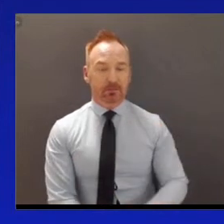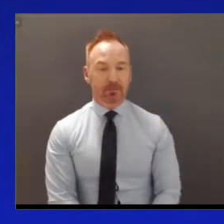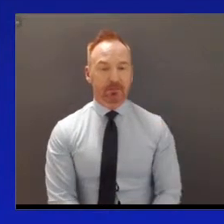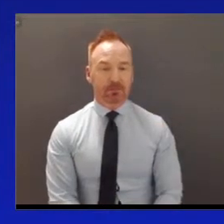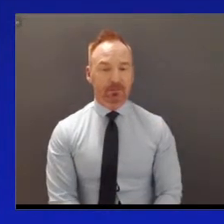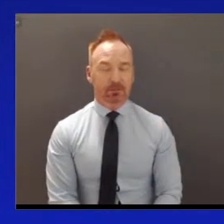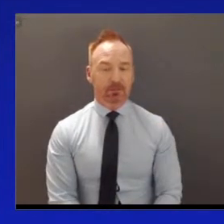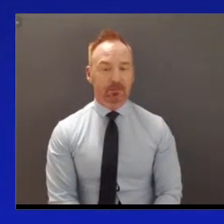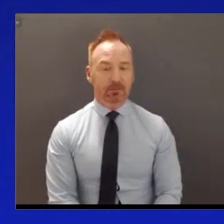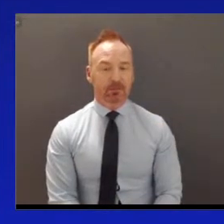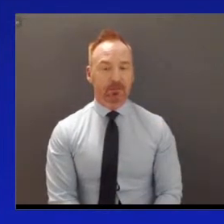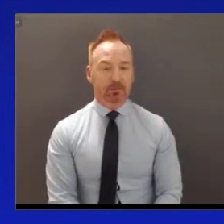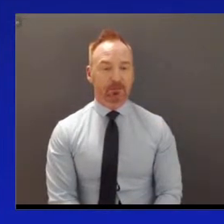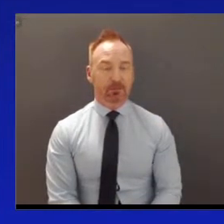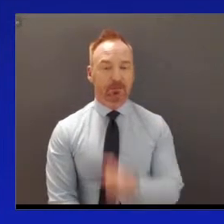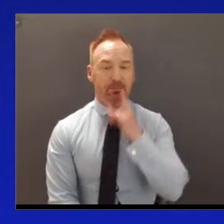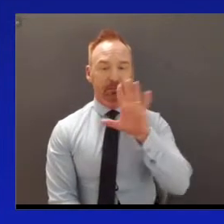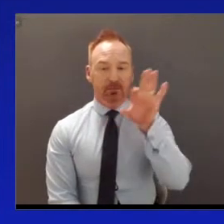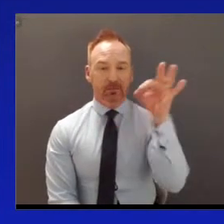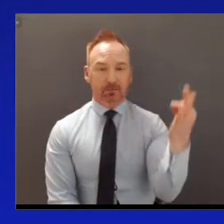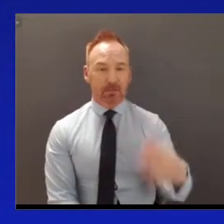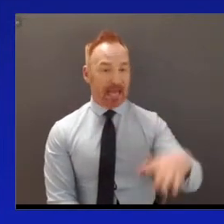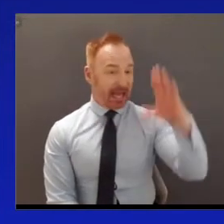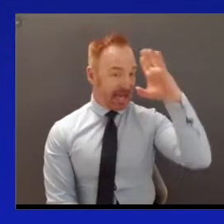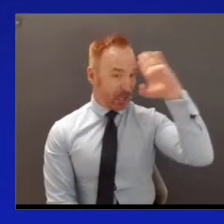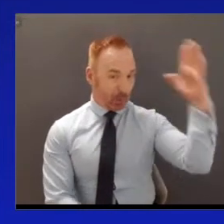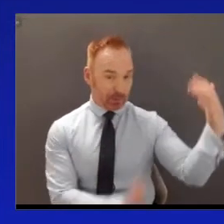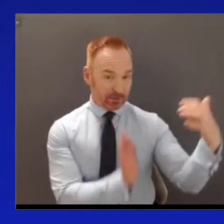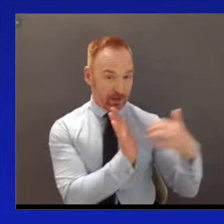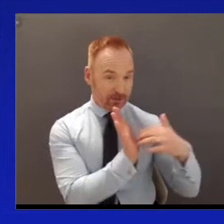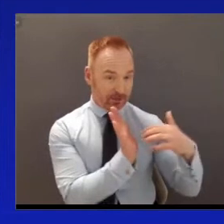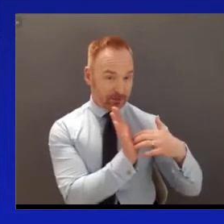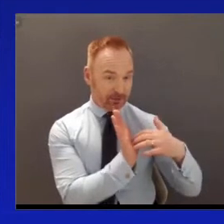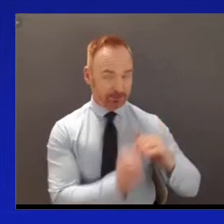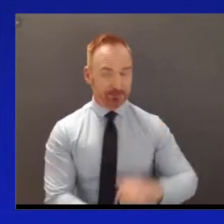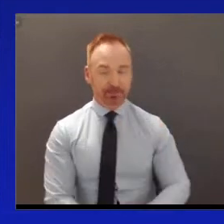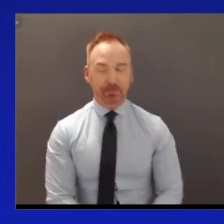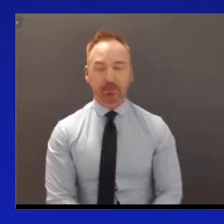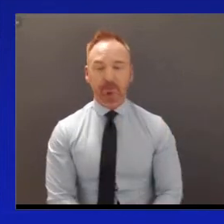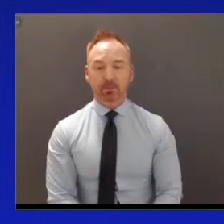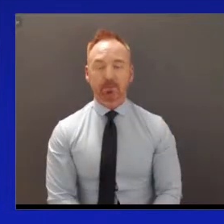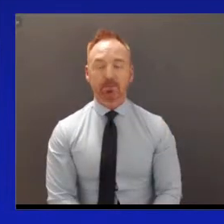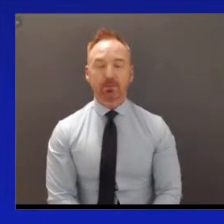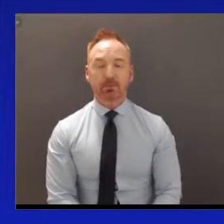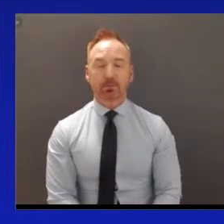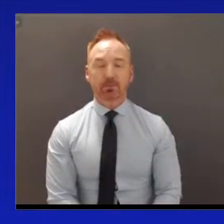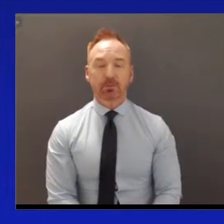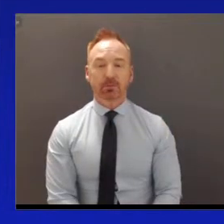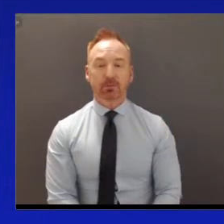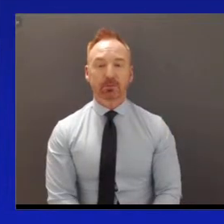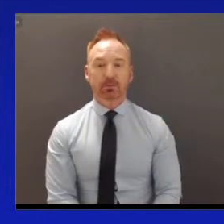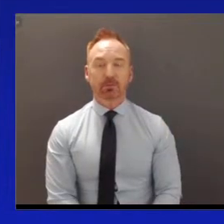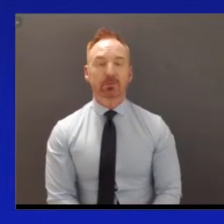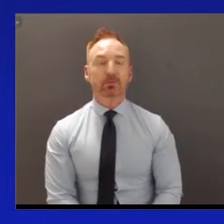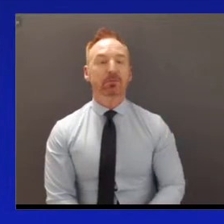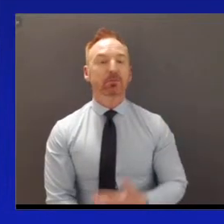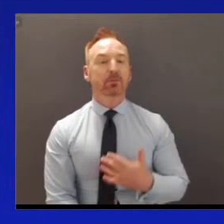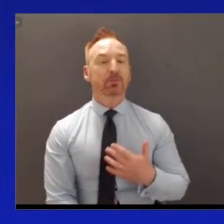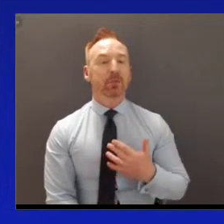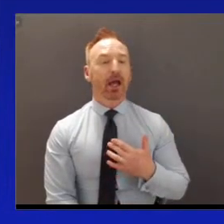Bonjour, docteur. Merci de votre temps ce matin. J'espère que vous pouvez respirer puis prendre un verre d'eau. J'ai quelques questions pour vous. Puis,